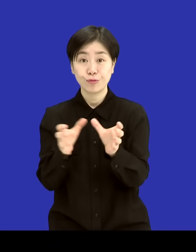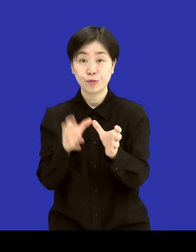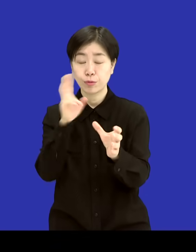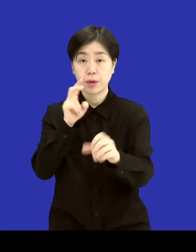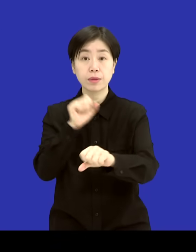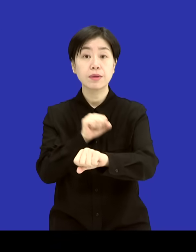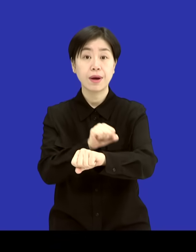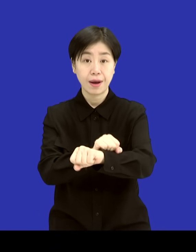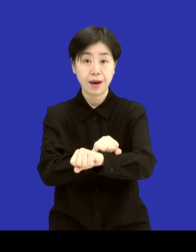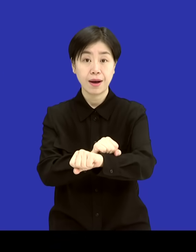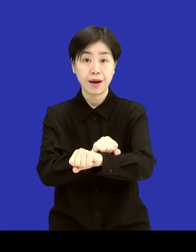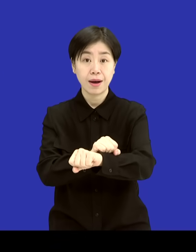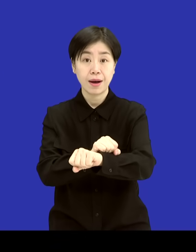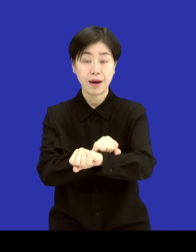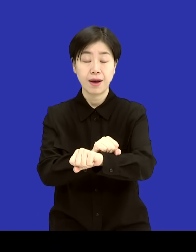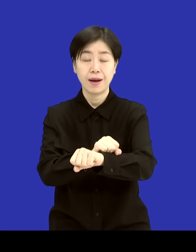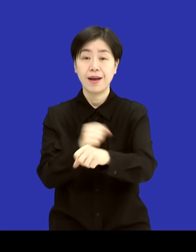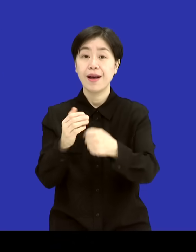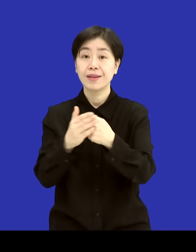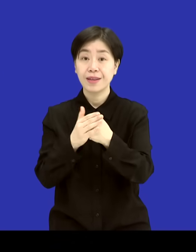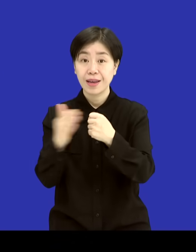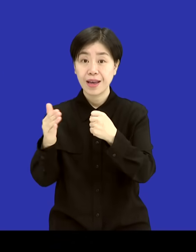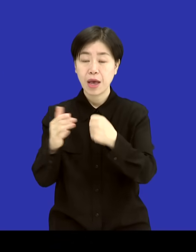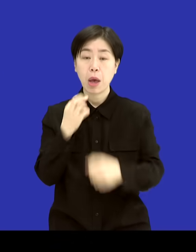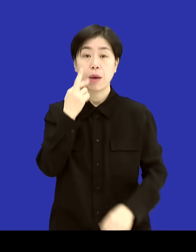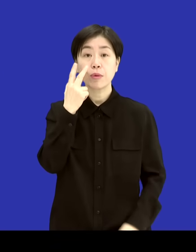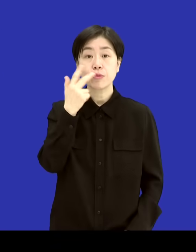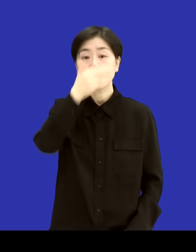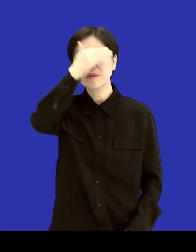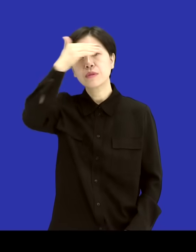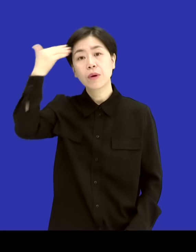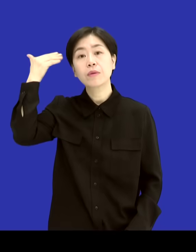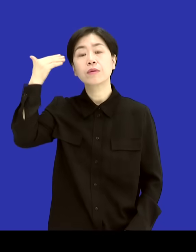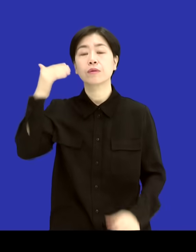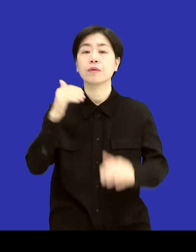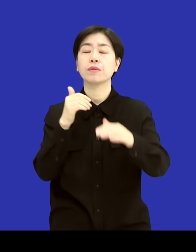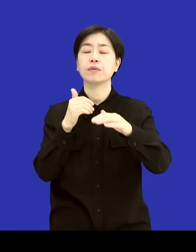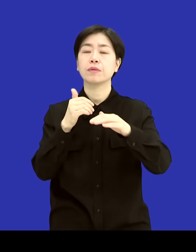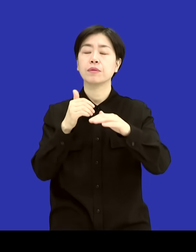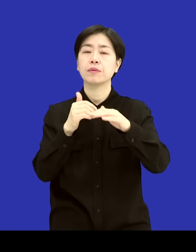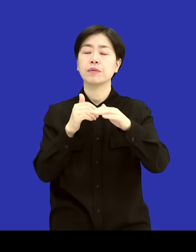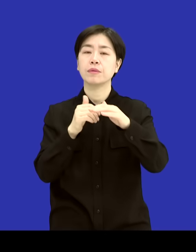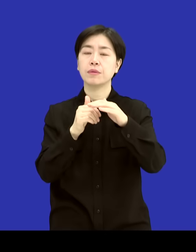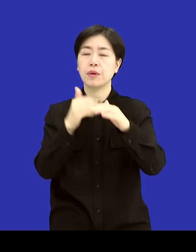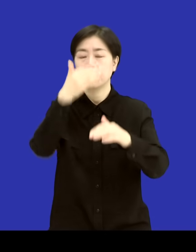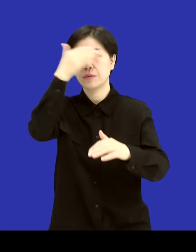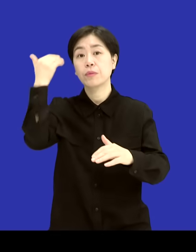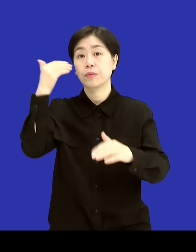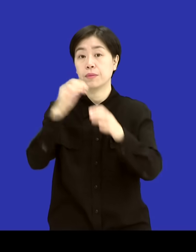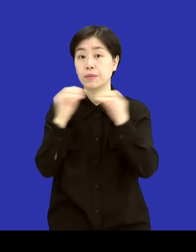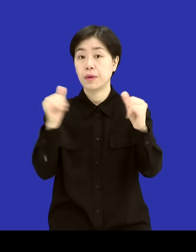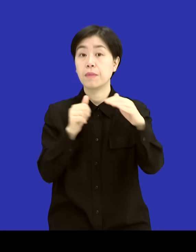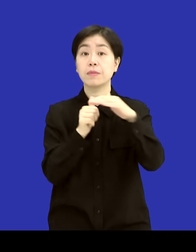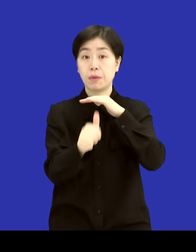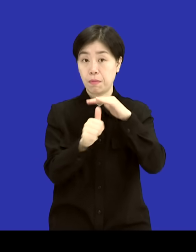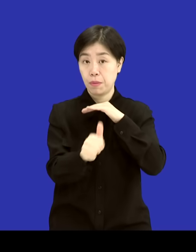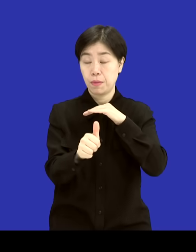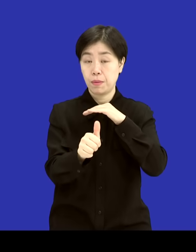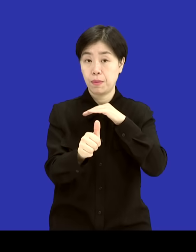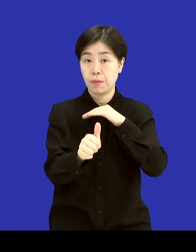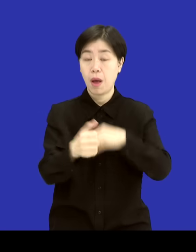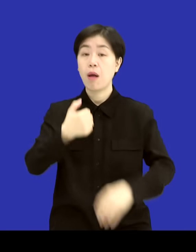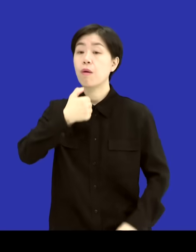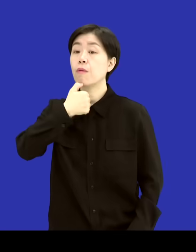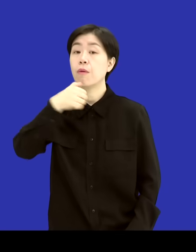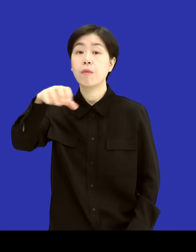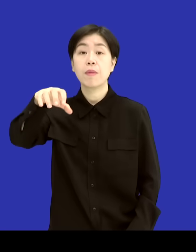좀 미국 그 청소년을 대표해서 그 로마의